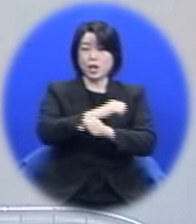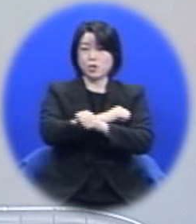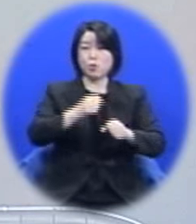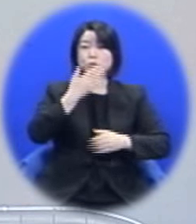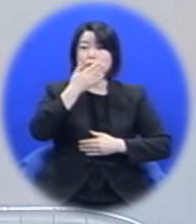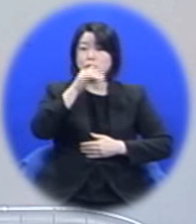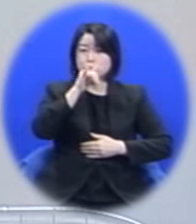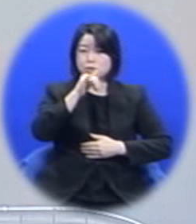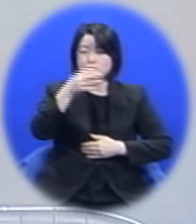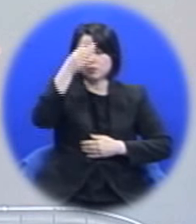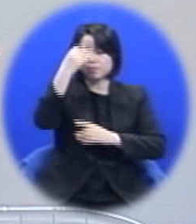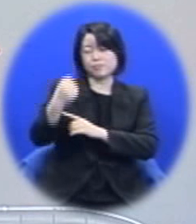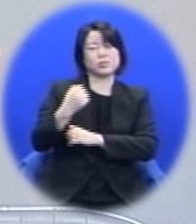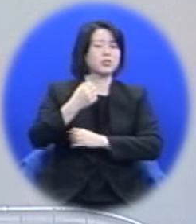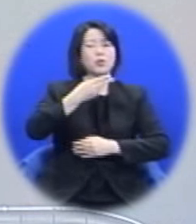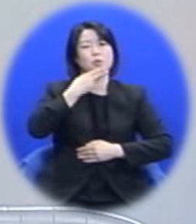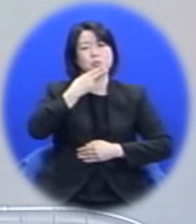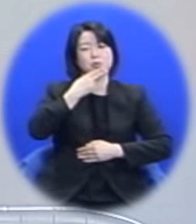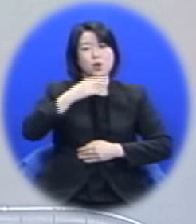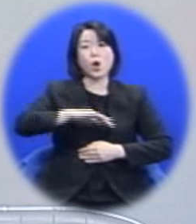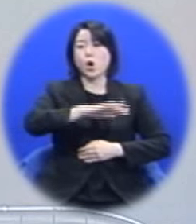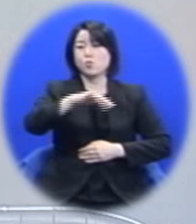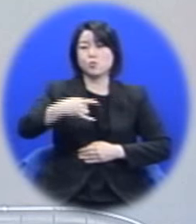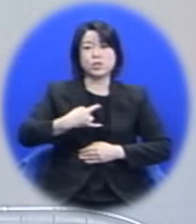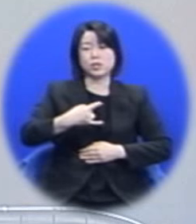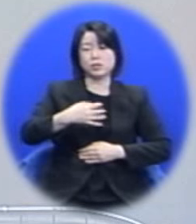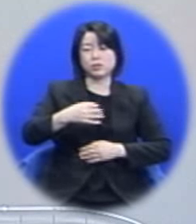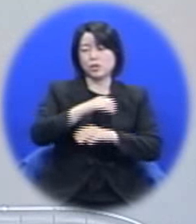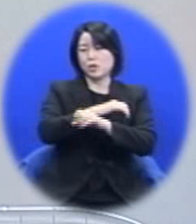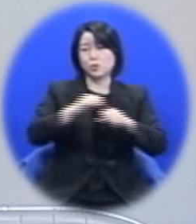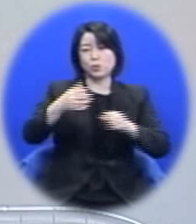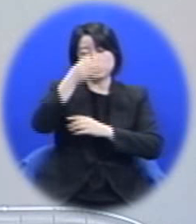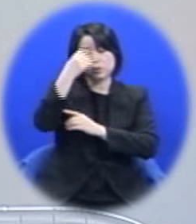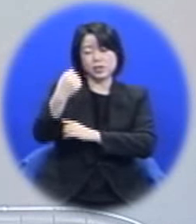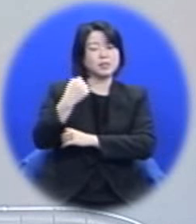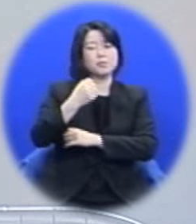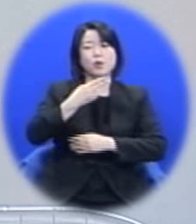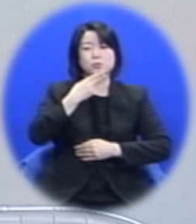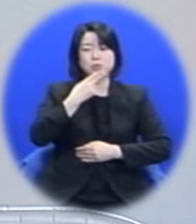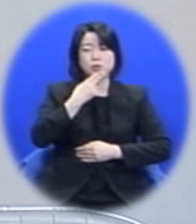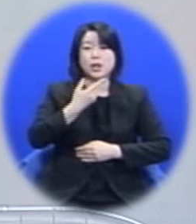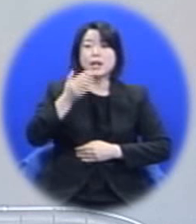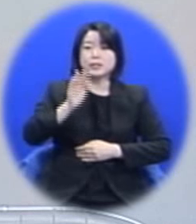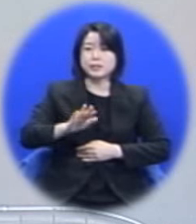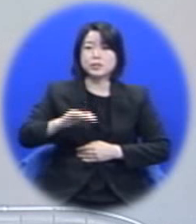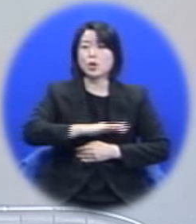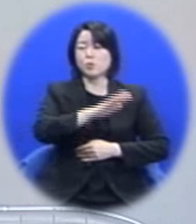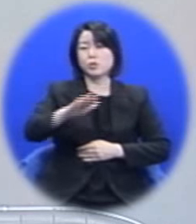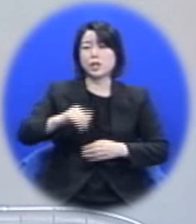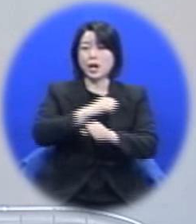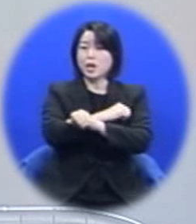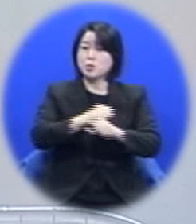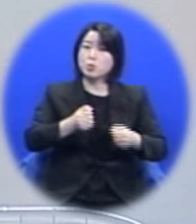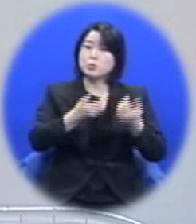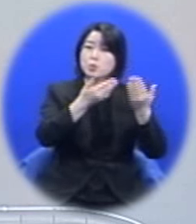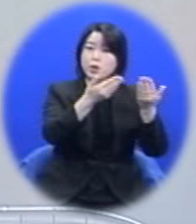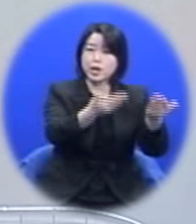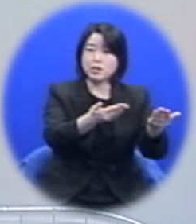용서할 수 있는 능력이 없어요. 우리에게는 용서의 능력이 없습니다. 그런데 우리가